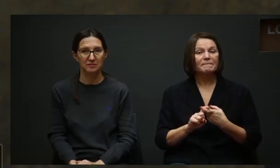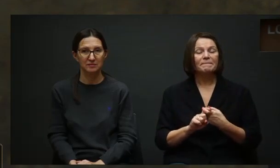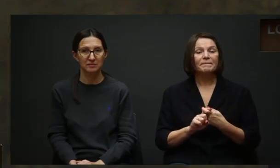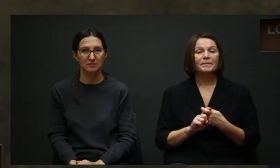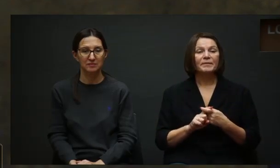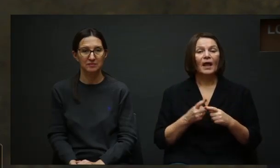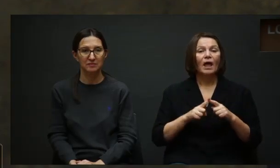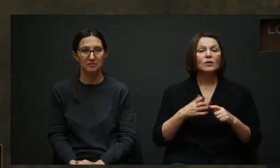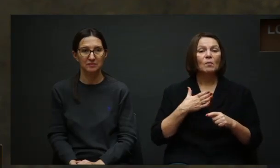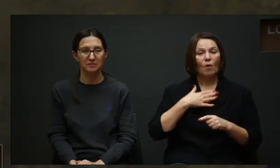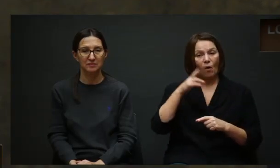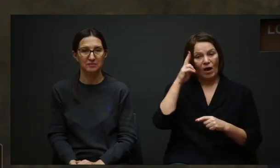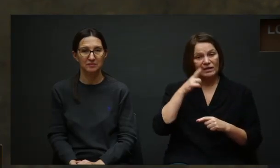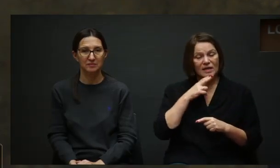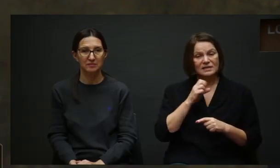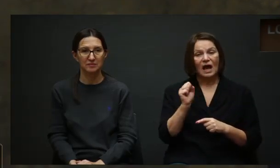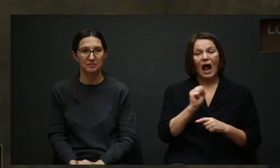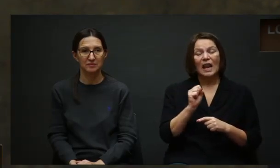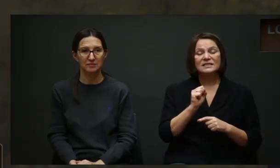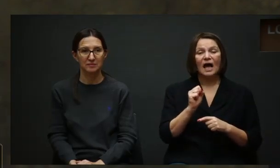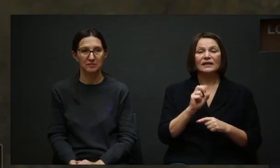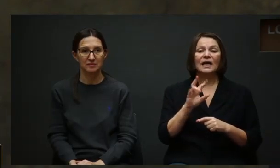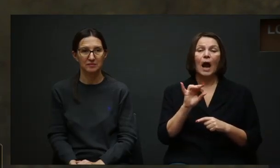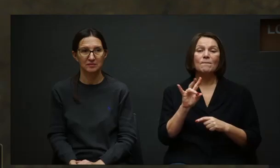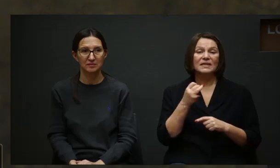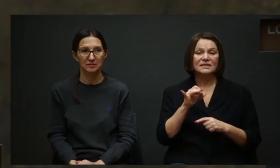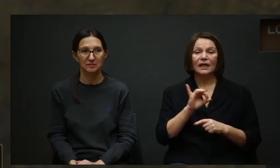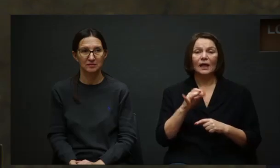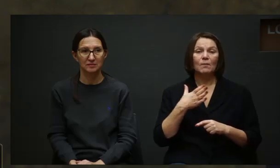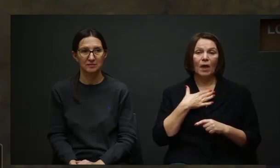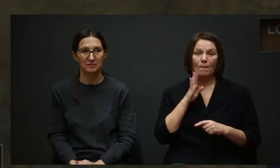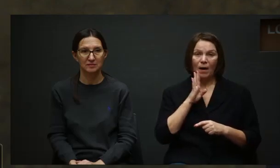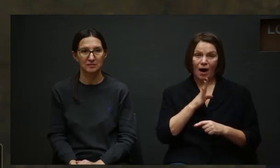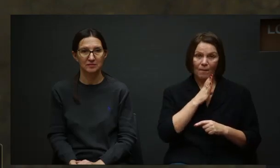– это мой отец Александр Каменский и моя мама,